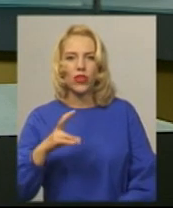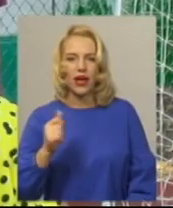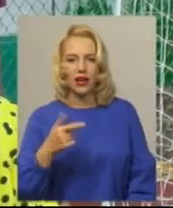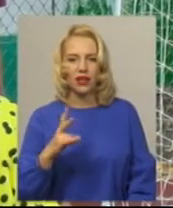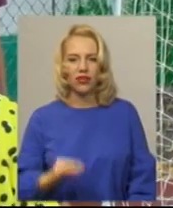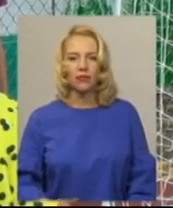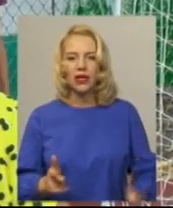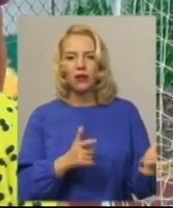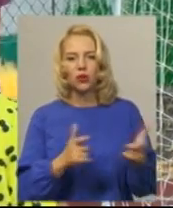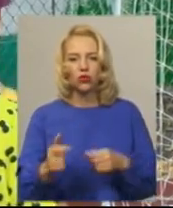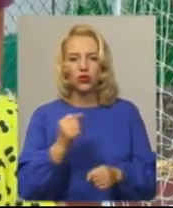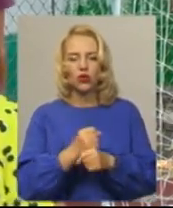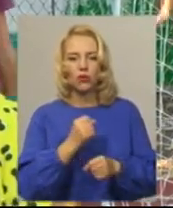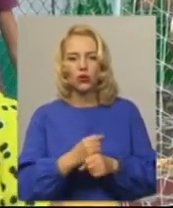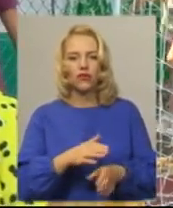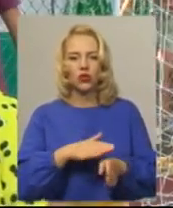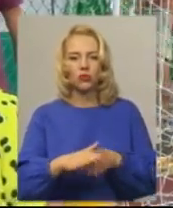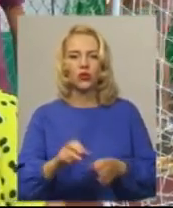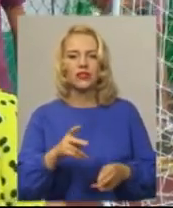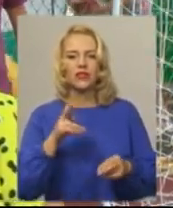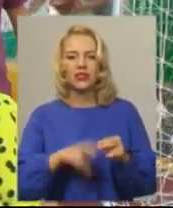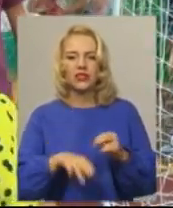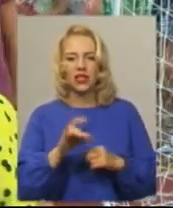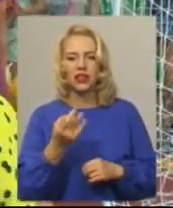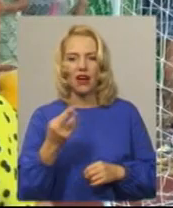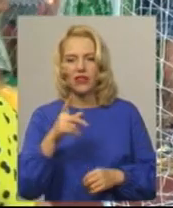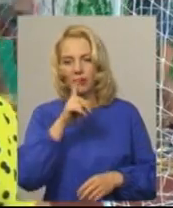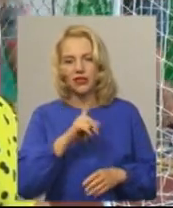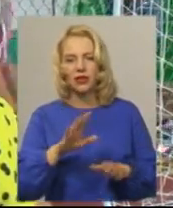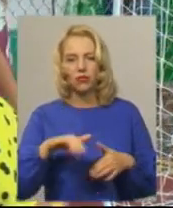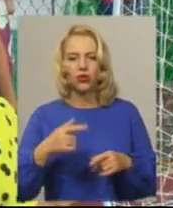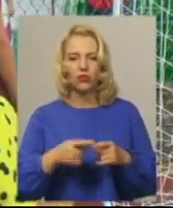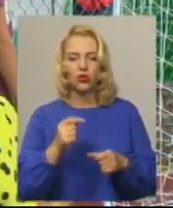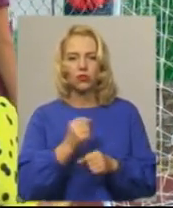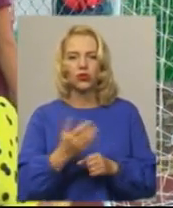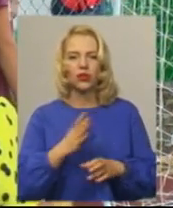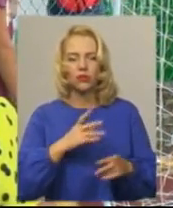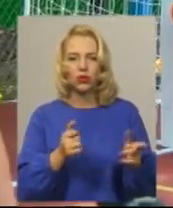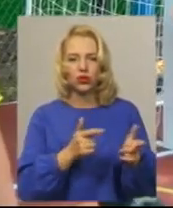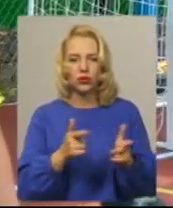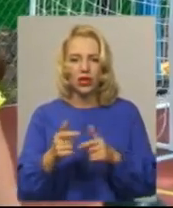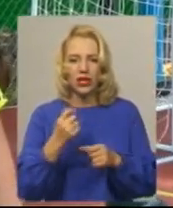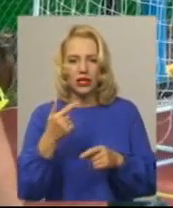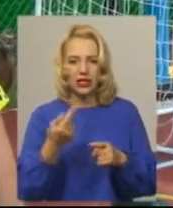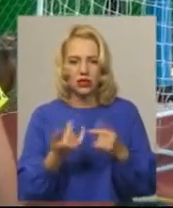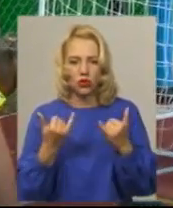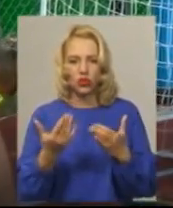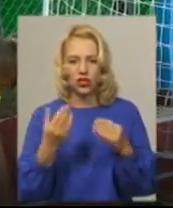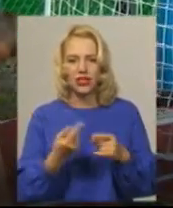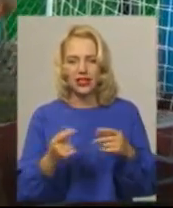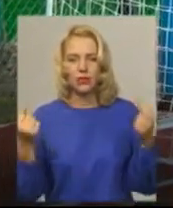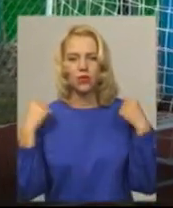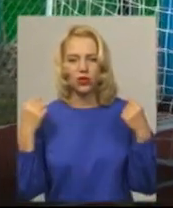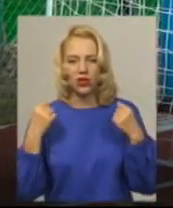1,5 мільйона гривень. Підготовчі роботи відбулися в кінці травня місяця, а потім вже ті роботи, які були зроблені на сьогоднішній день. Цей спортивний майданчик